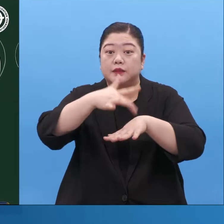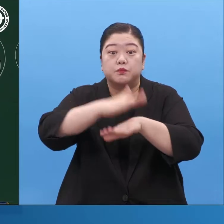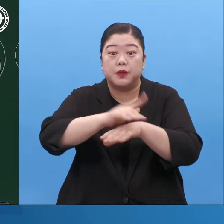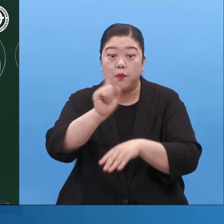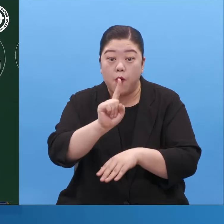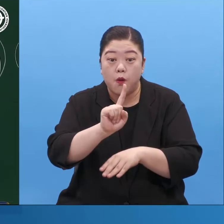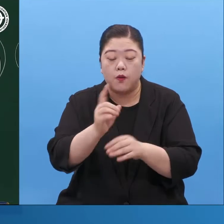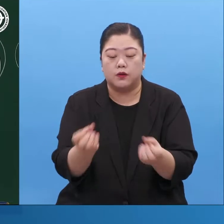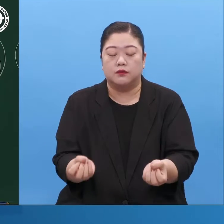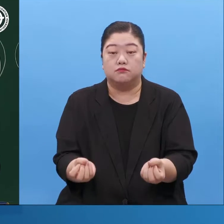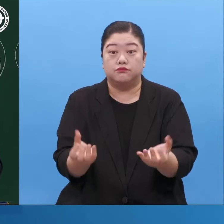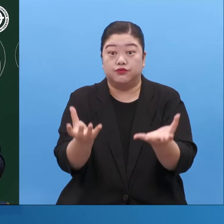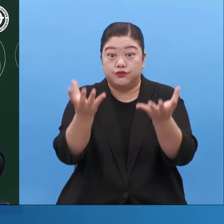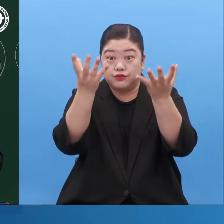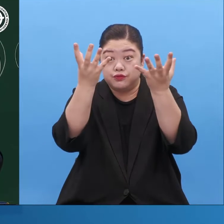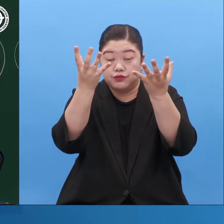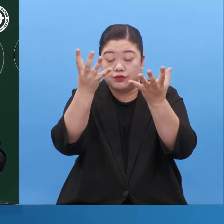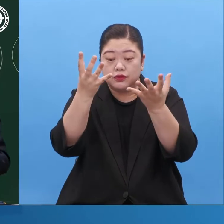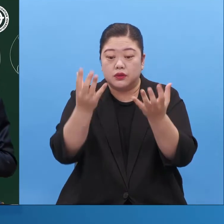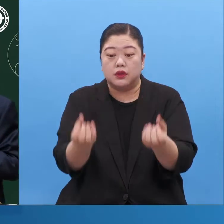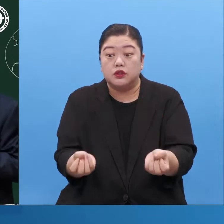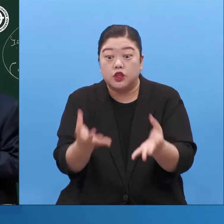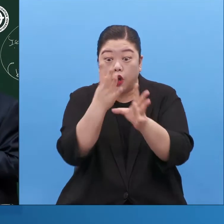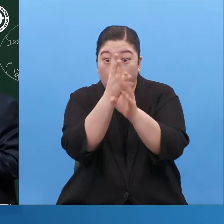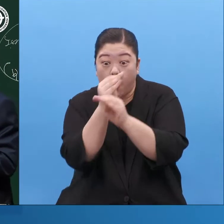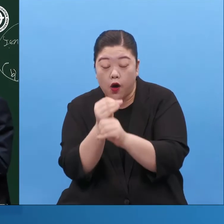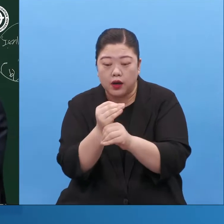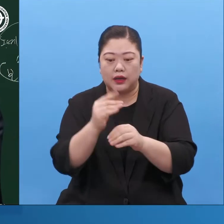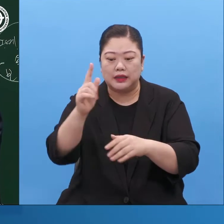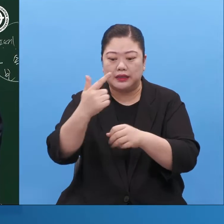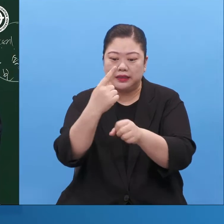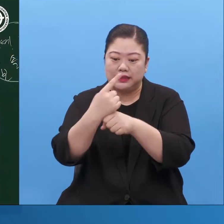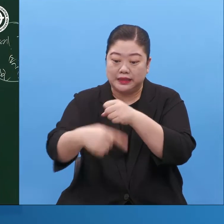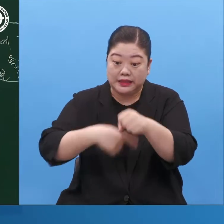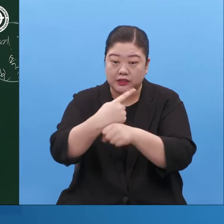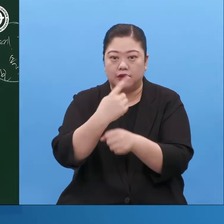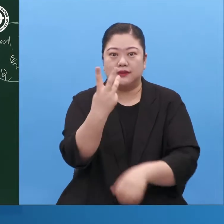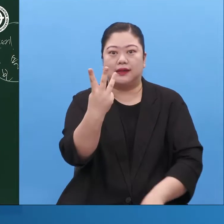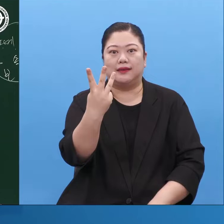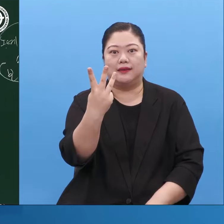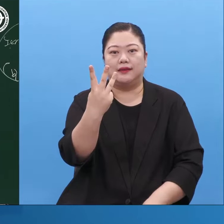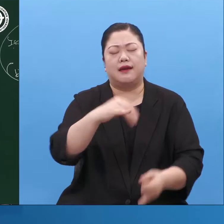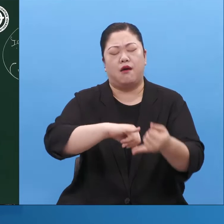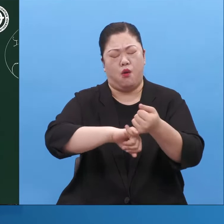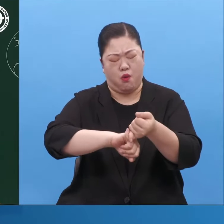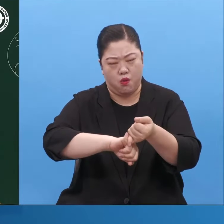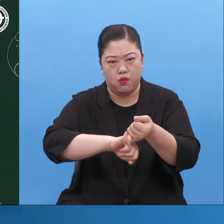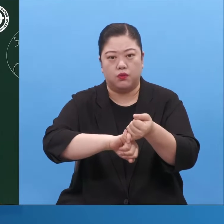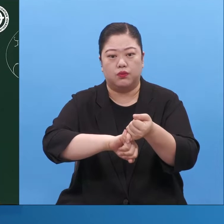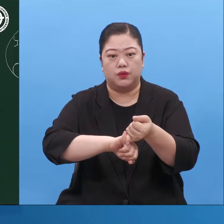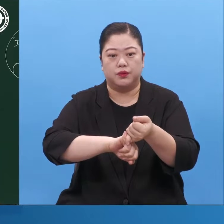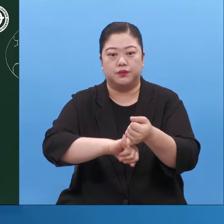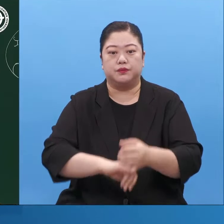굉장한 파워잖아요 이 사람들은요 누가 뭐래도 십일조냅니다